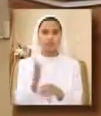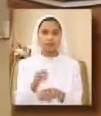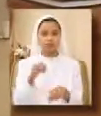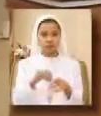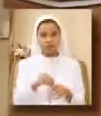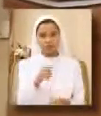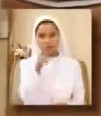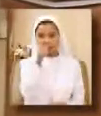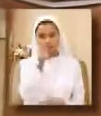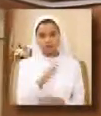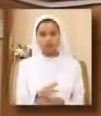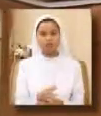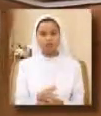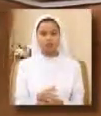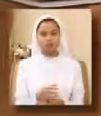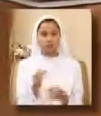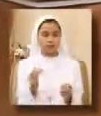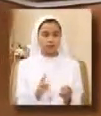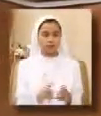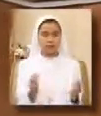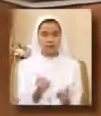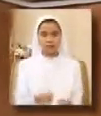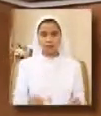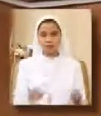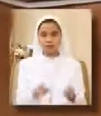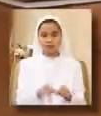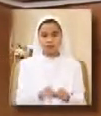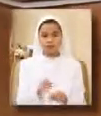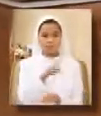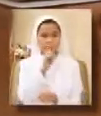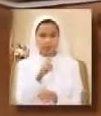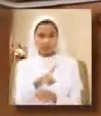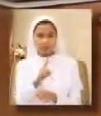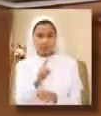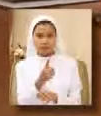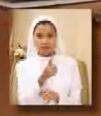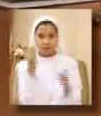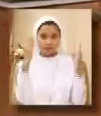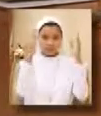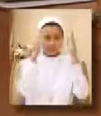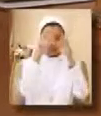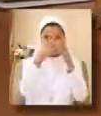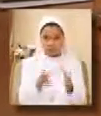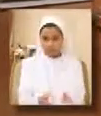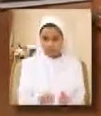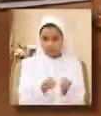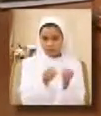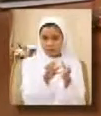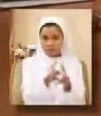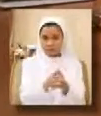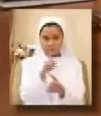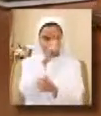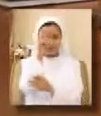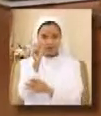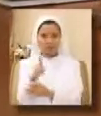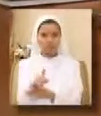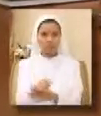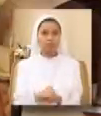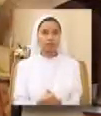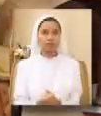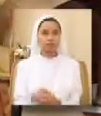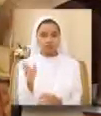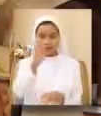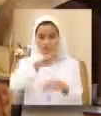ang bibigyan yan? Mula sa Pilipinas? Or alam mo, ito nga magandang sister, very historical. Ako ang huling